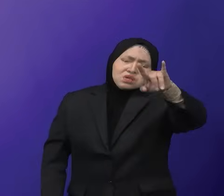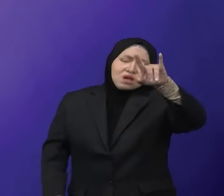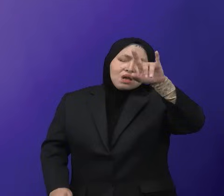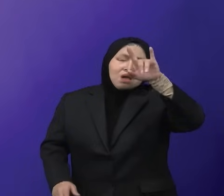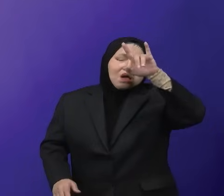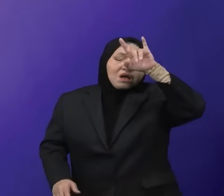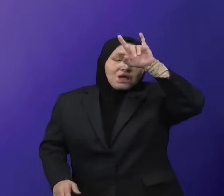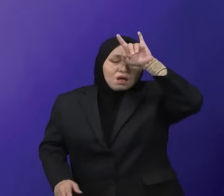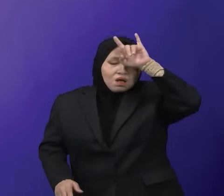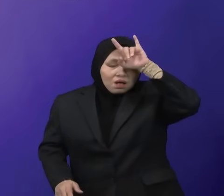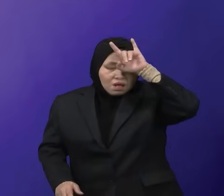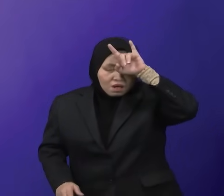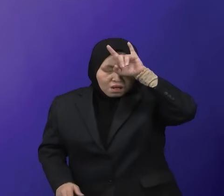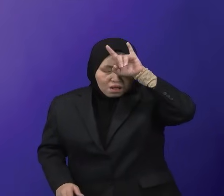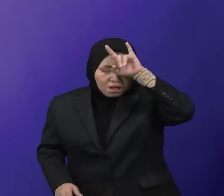أولياء